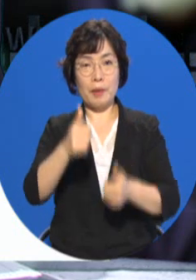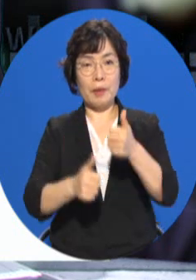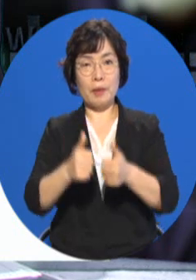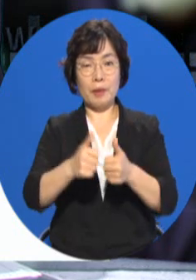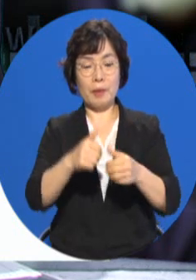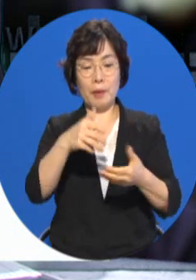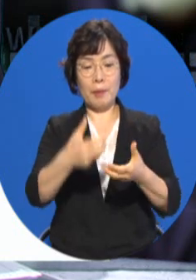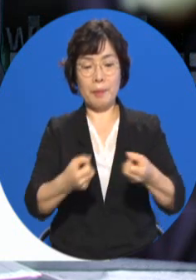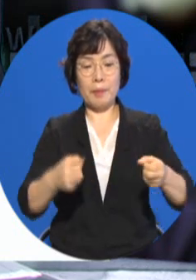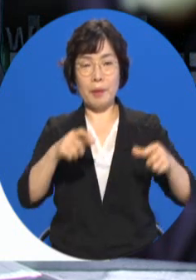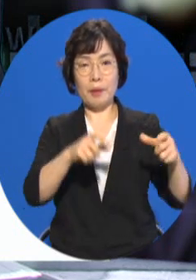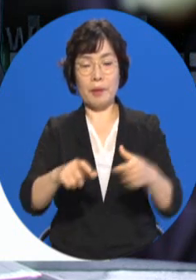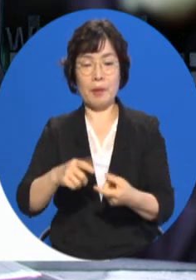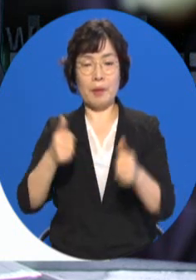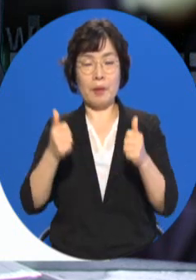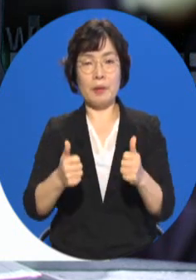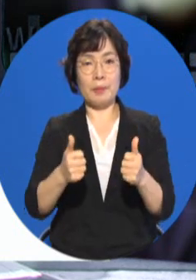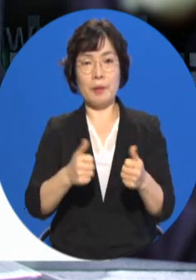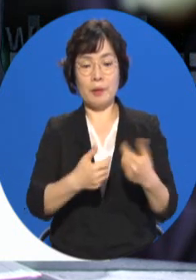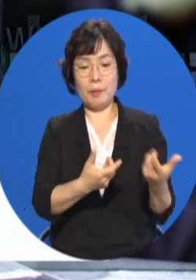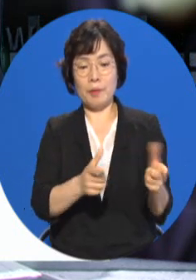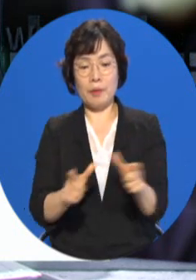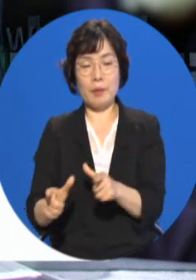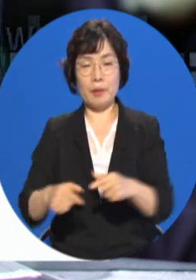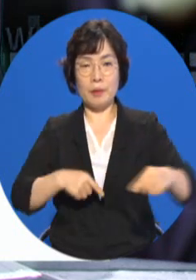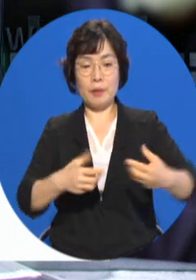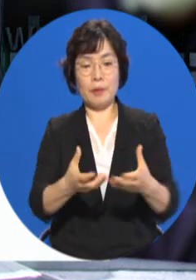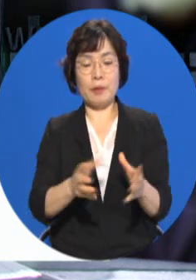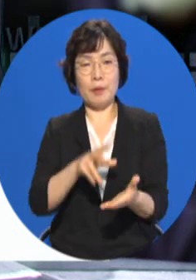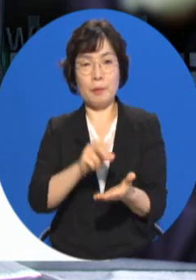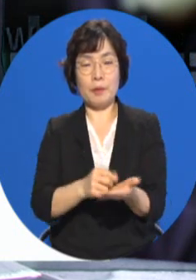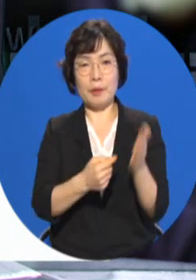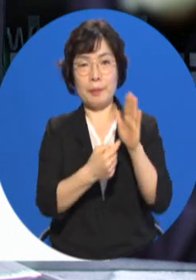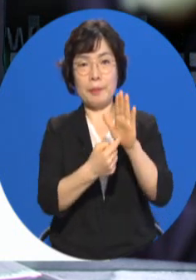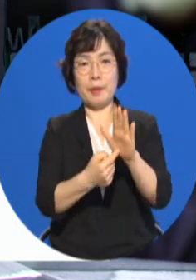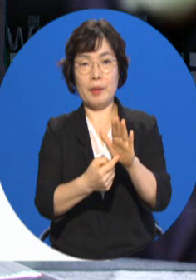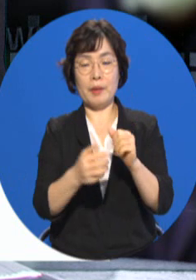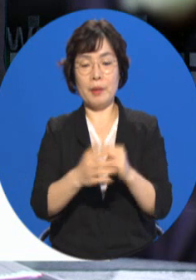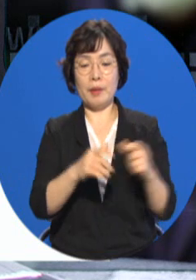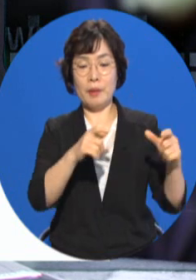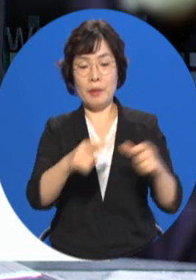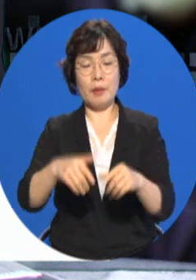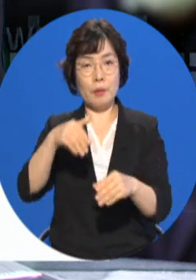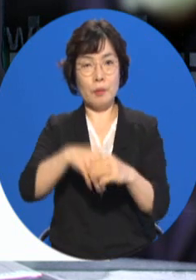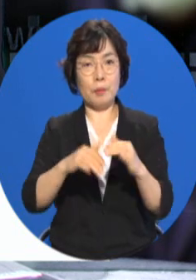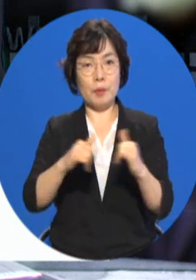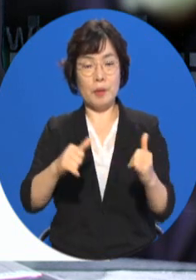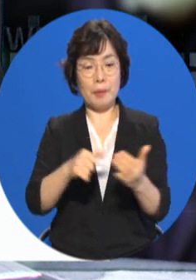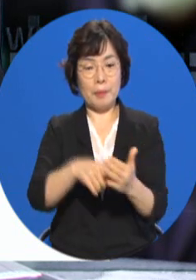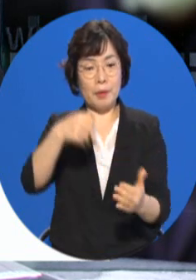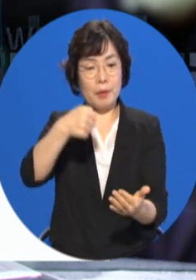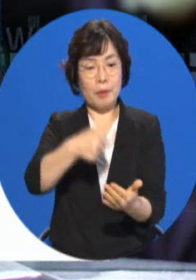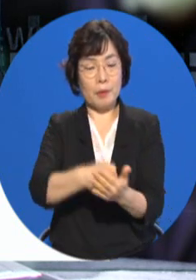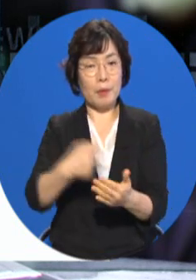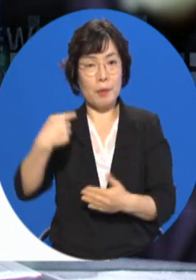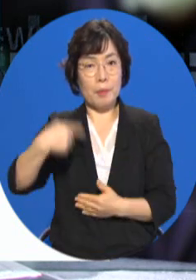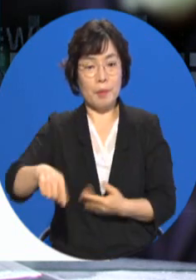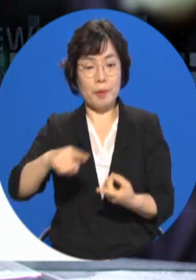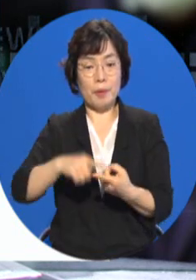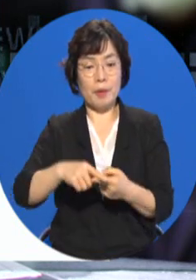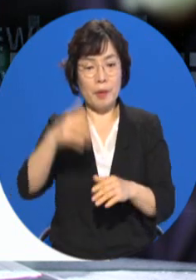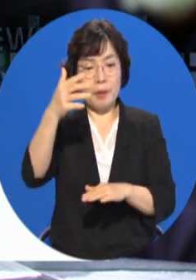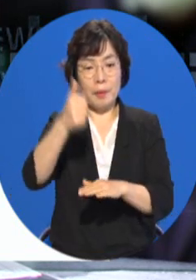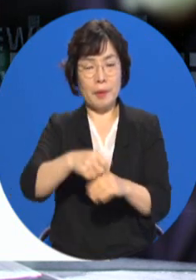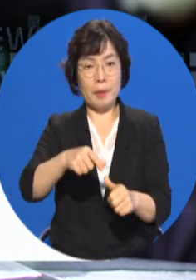분구 논란에 따른 심판론 등 크고 작은 정치적 이슈가 이어졌는데요. 지역 유권자들의 표심은 어땠는지 후보자별